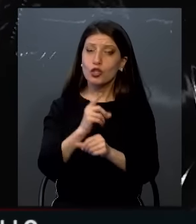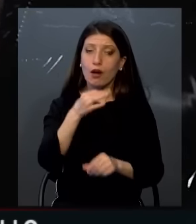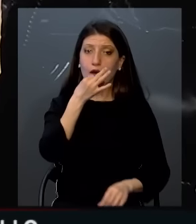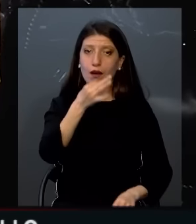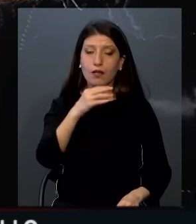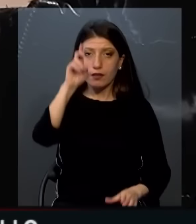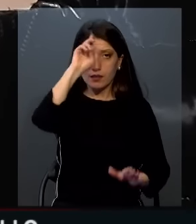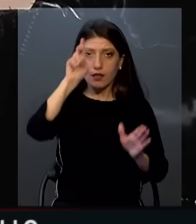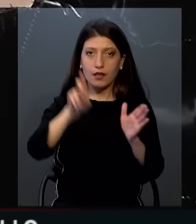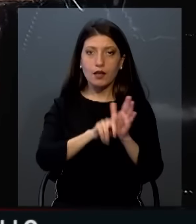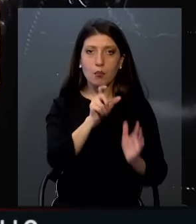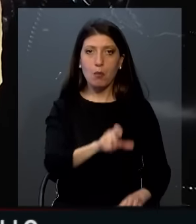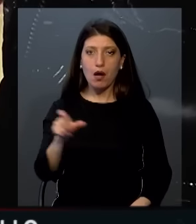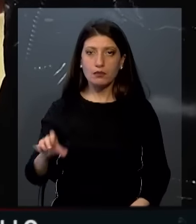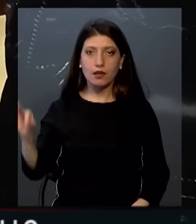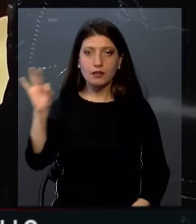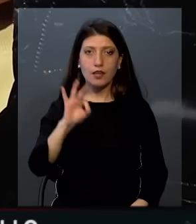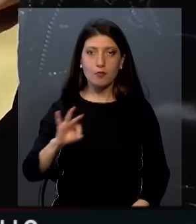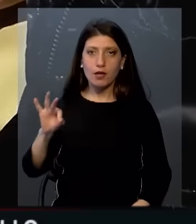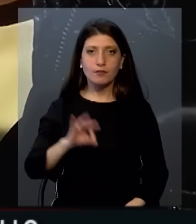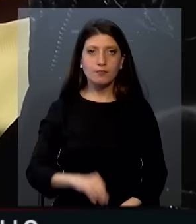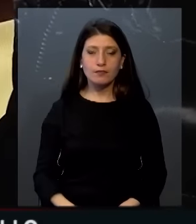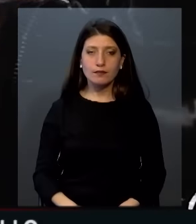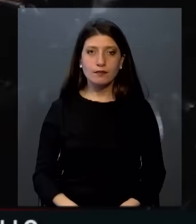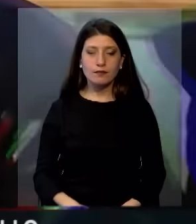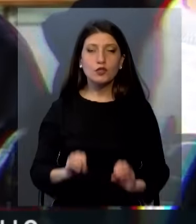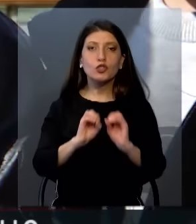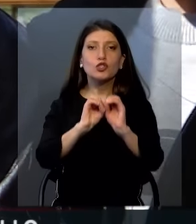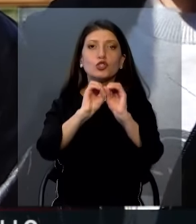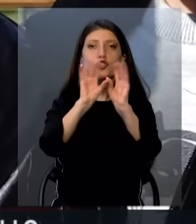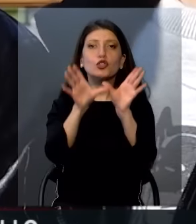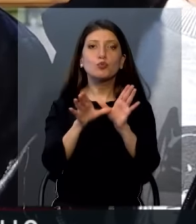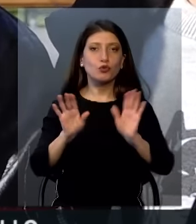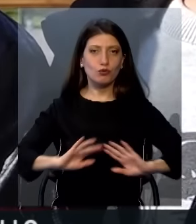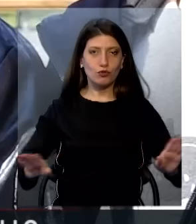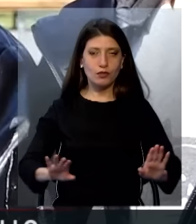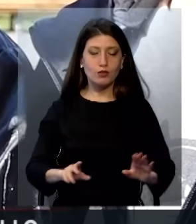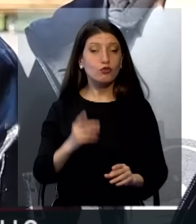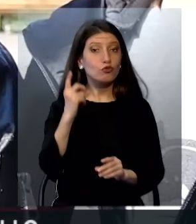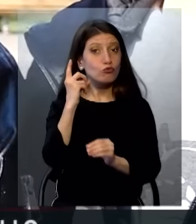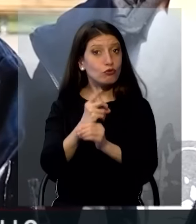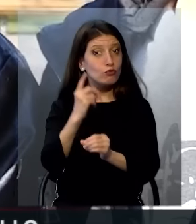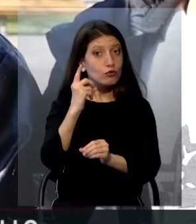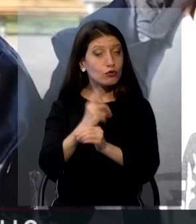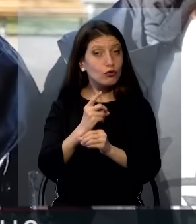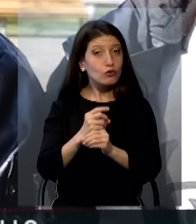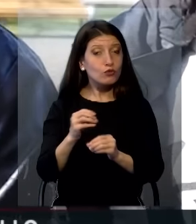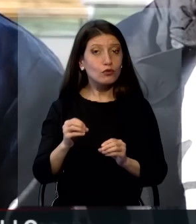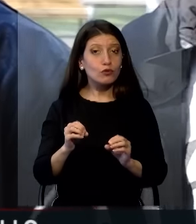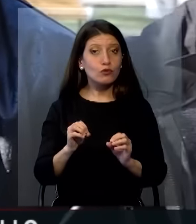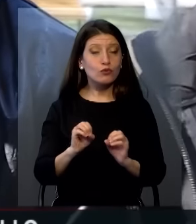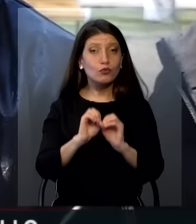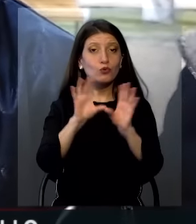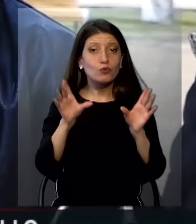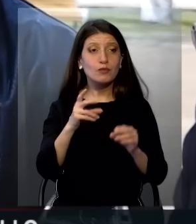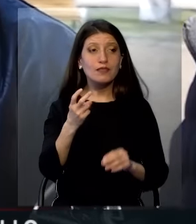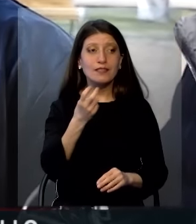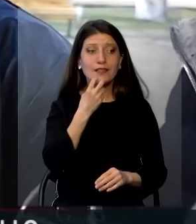եկեղեցին մարդկանց համար սրբություն չի։ Չի կարելի սուրբի վրա ծիծաղել